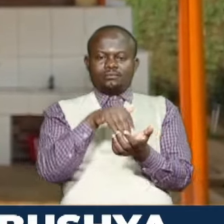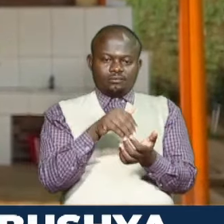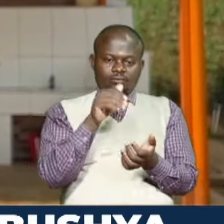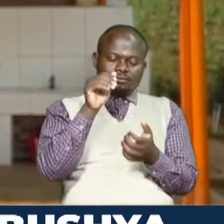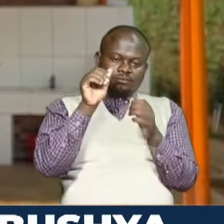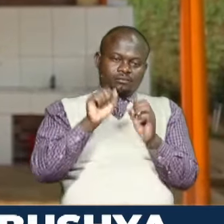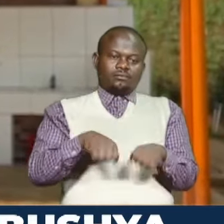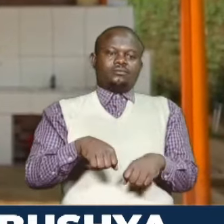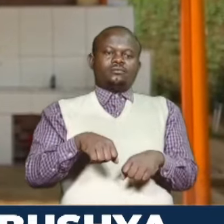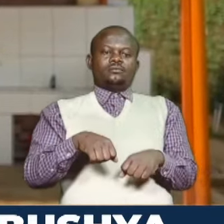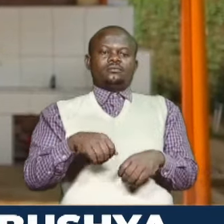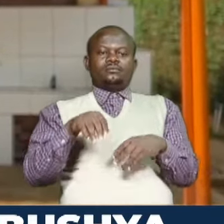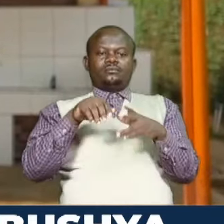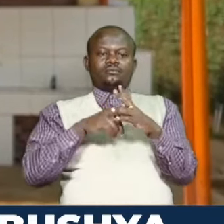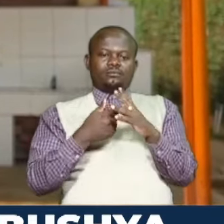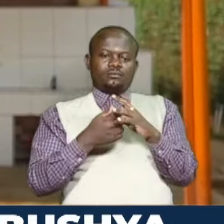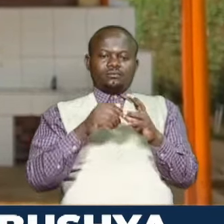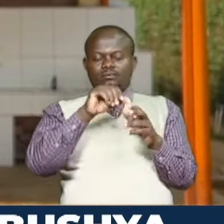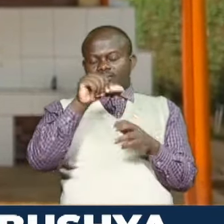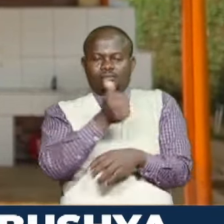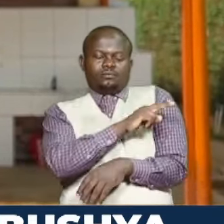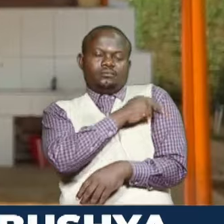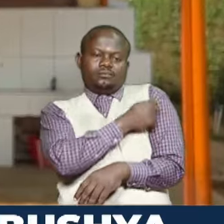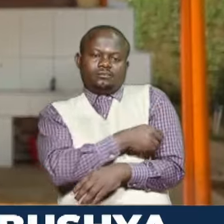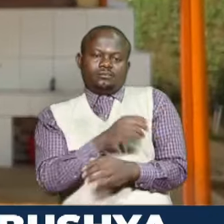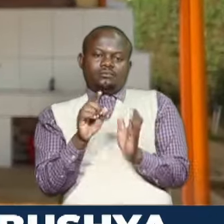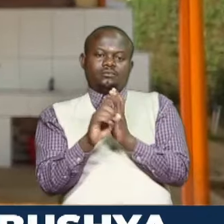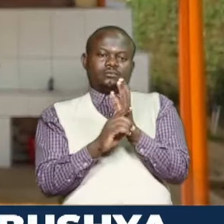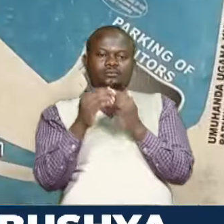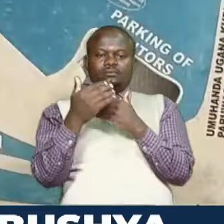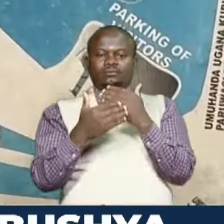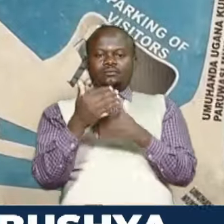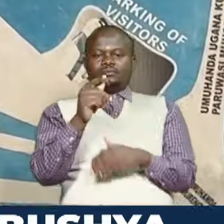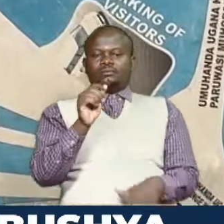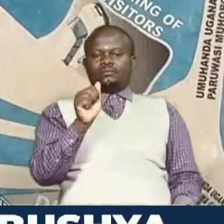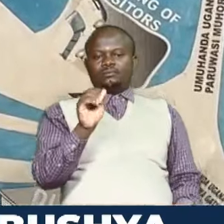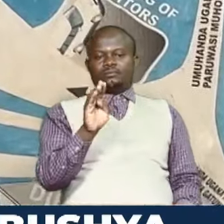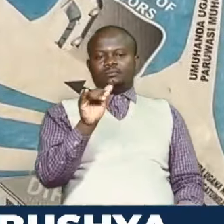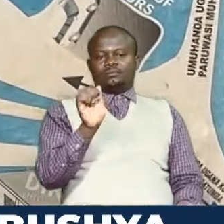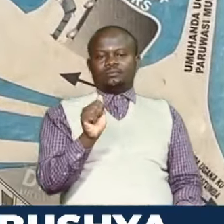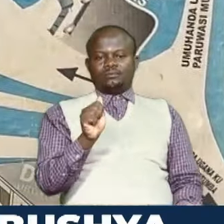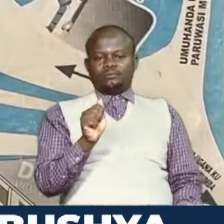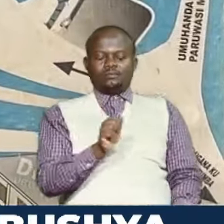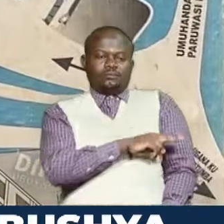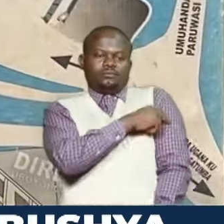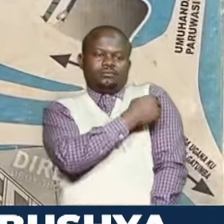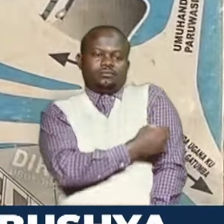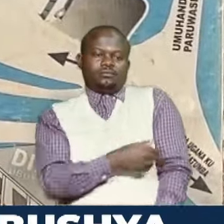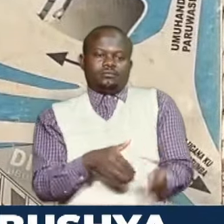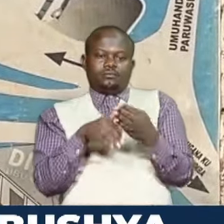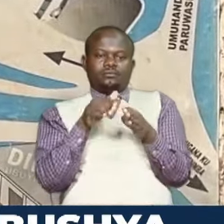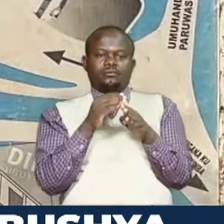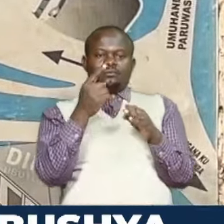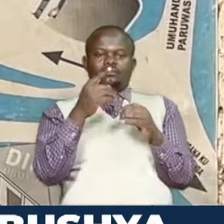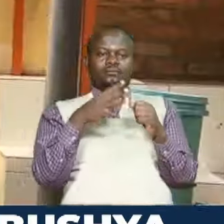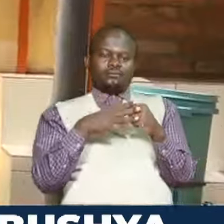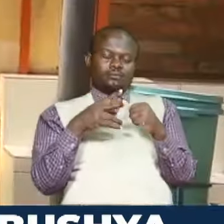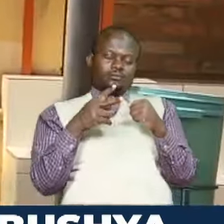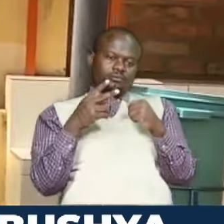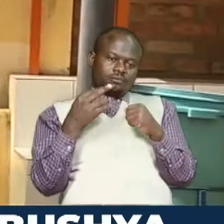zikaba zaba ziri mu gutangirwa ku bindi bitaro by'akarere byegereye byakabaye ibitaro bya Muhororo ni byo mu